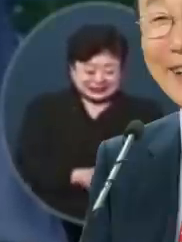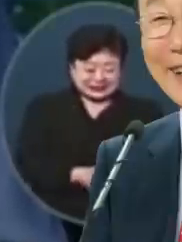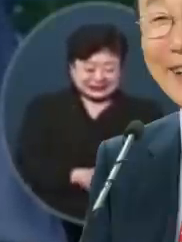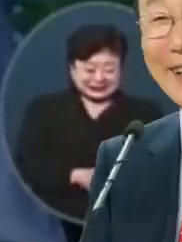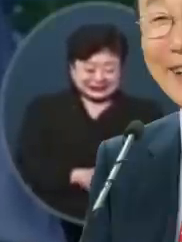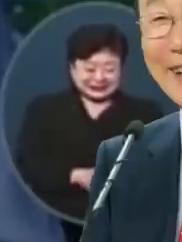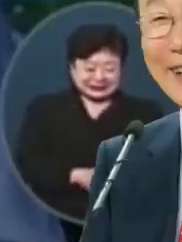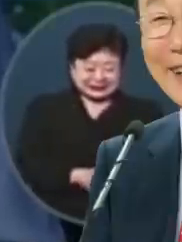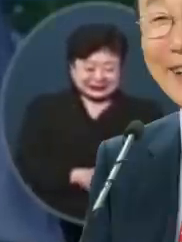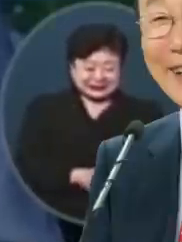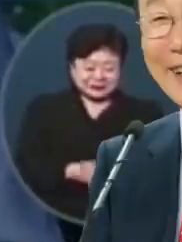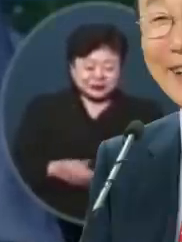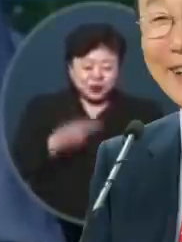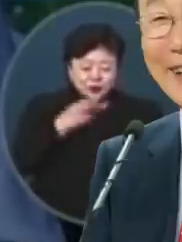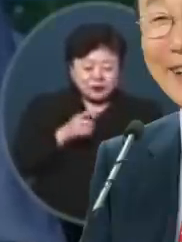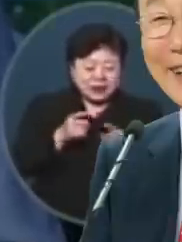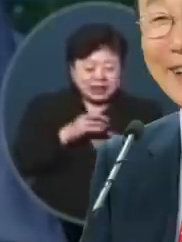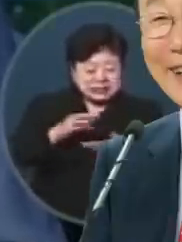쓸데없는 소리를 하는지 몰라도